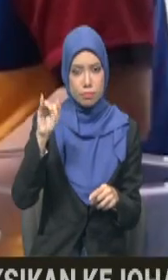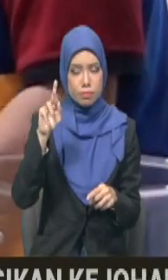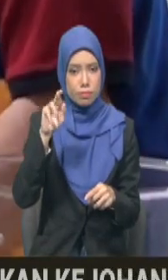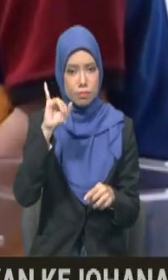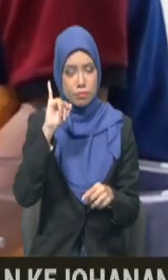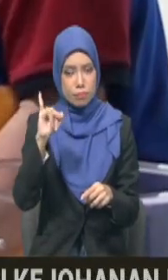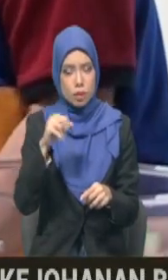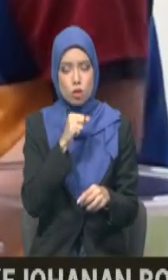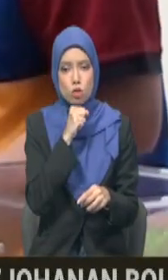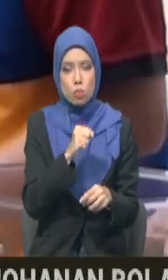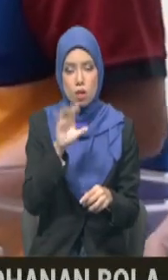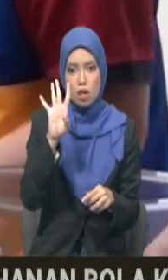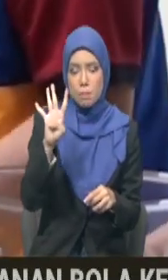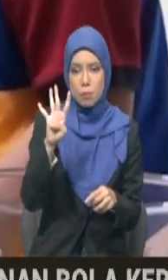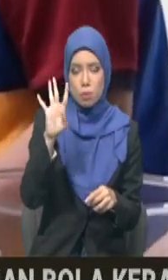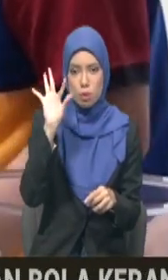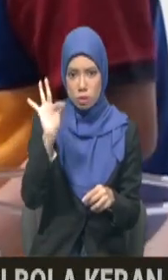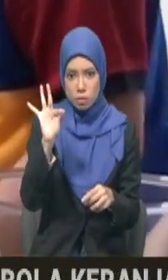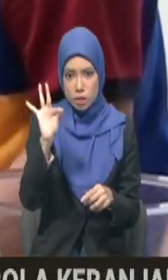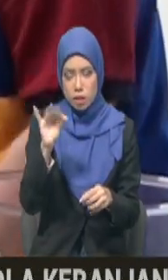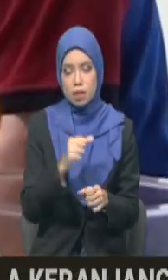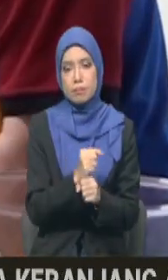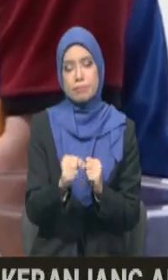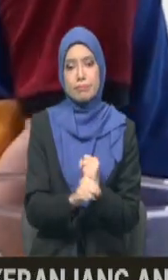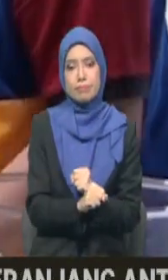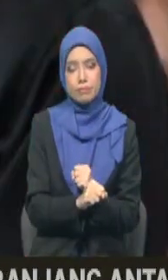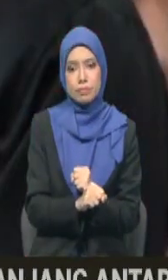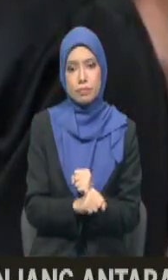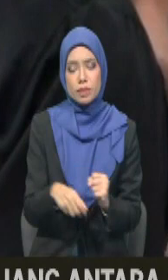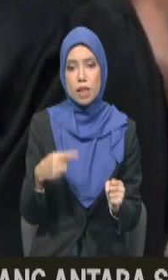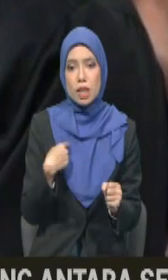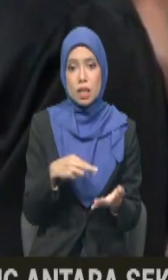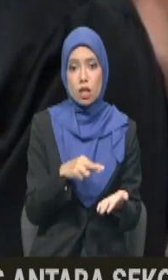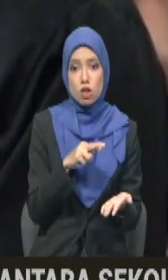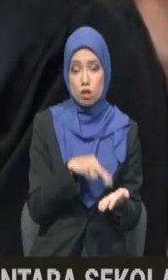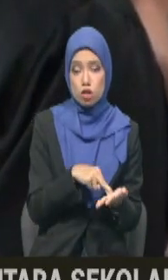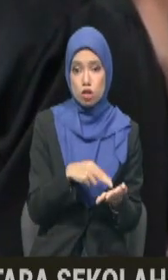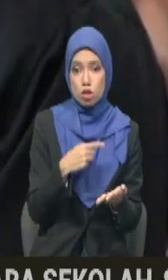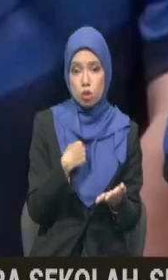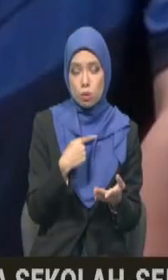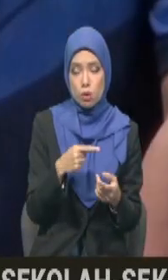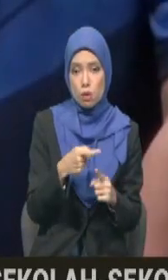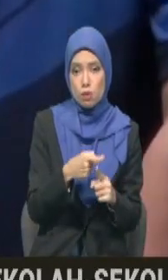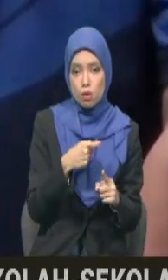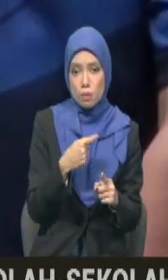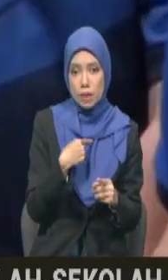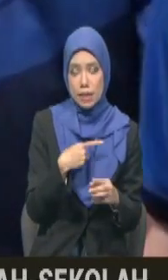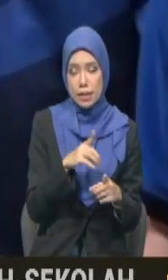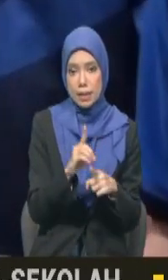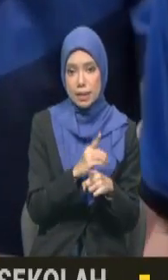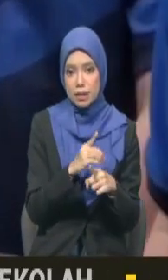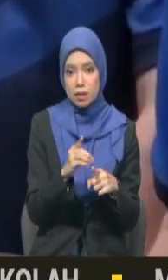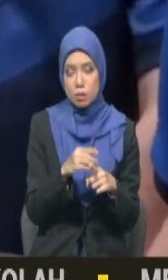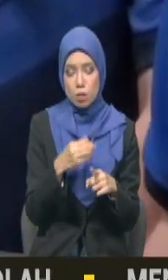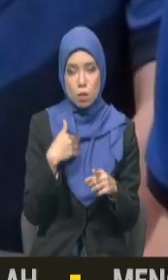Peter berumur 49 tahun keputusan undian akan dihadapkan kepada lembaga perjawatan disiplin tata tertib